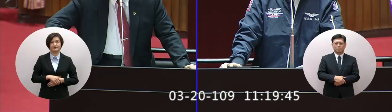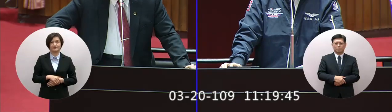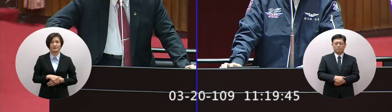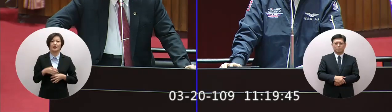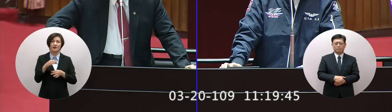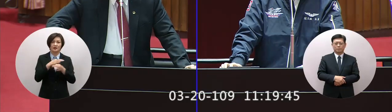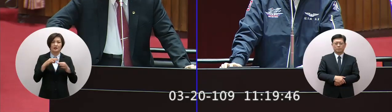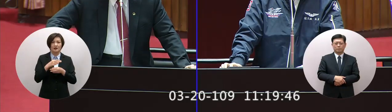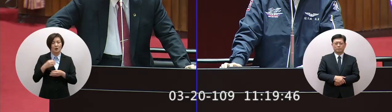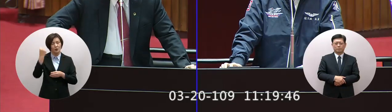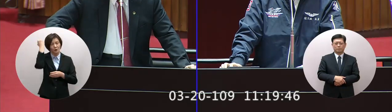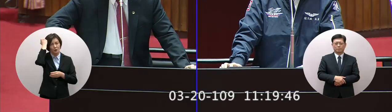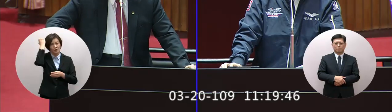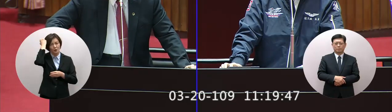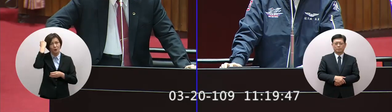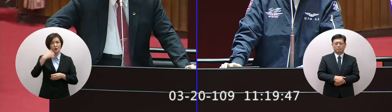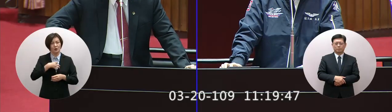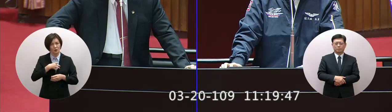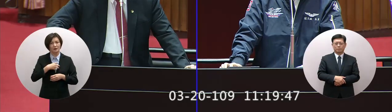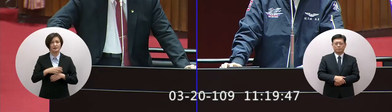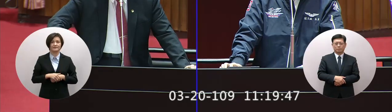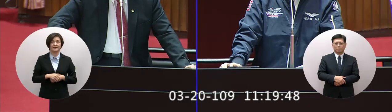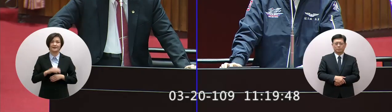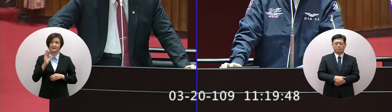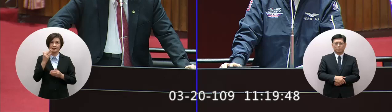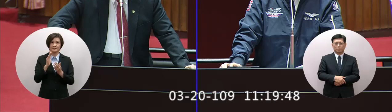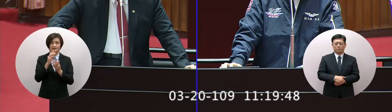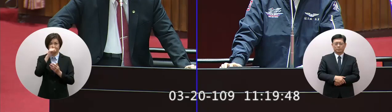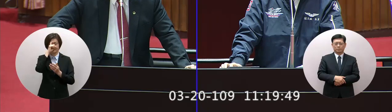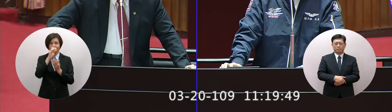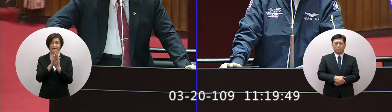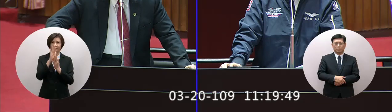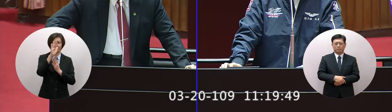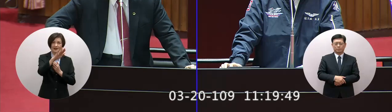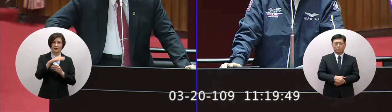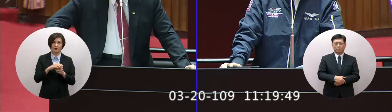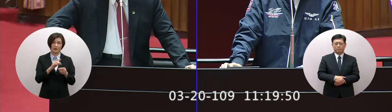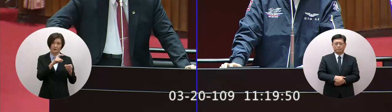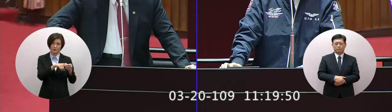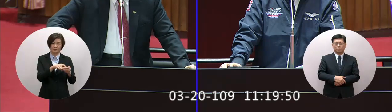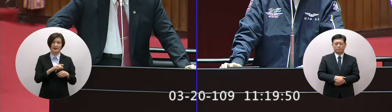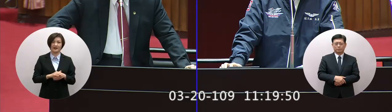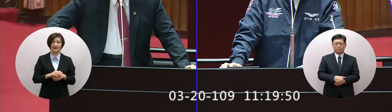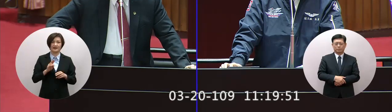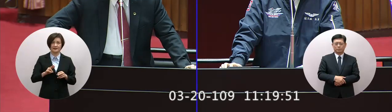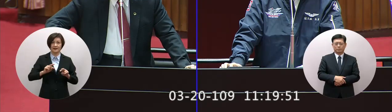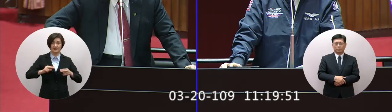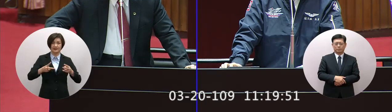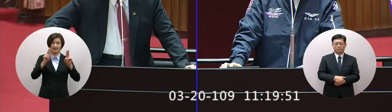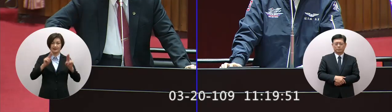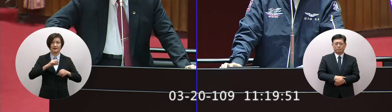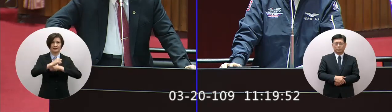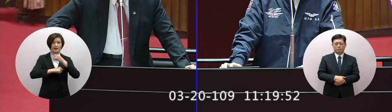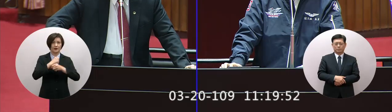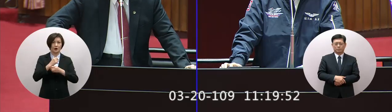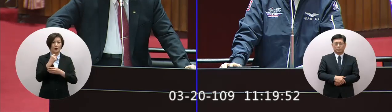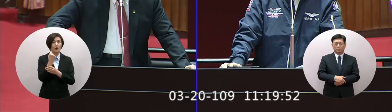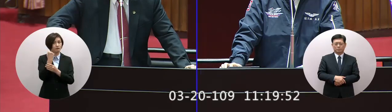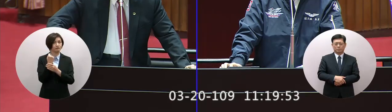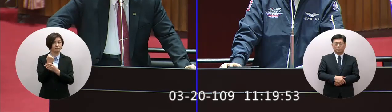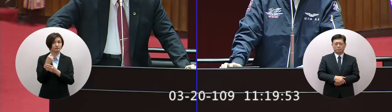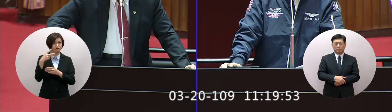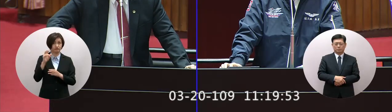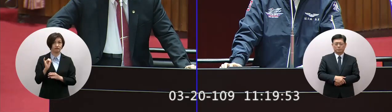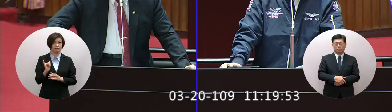经营了真艰苦。但是展望未来，即马车辆电动化，咱的莫达即无输人，咱